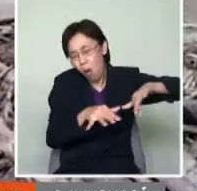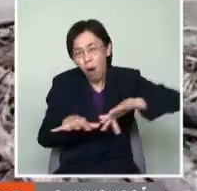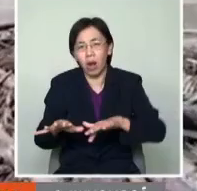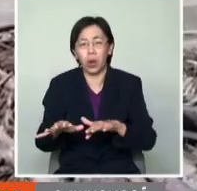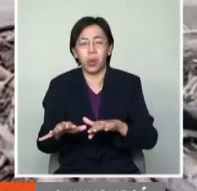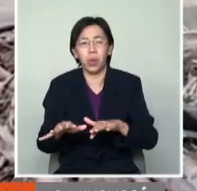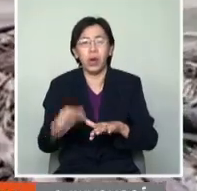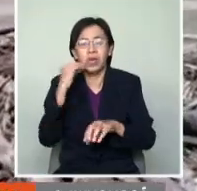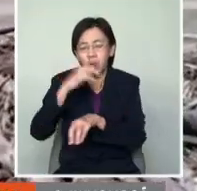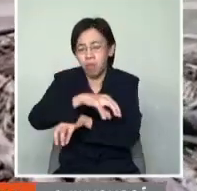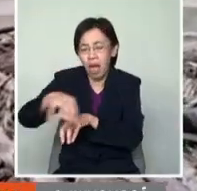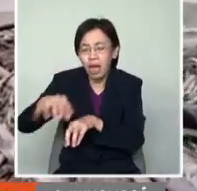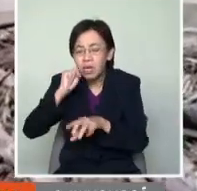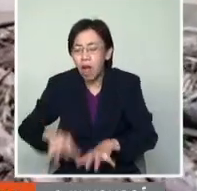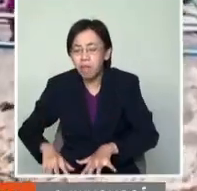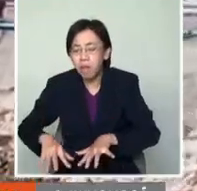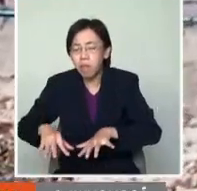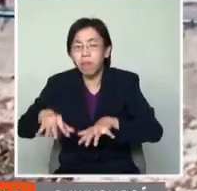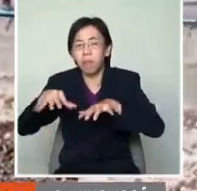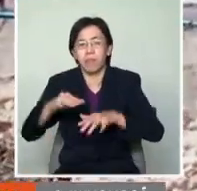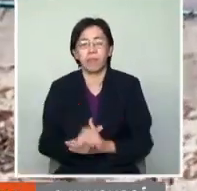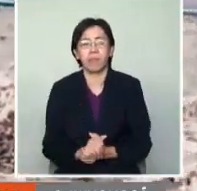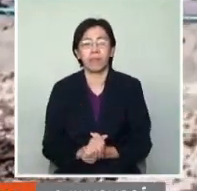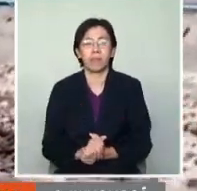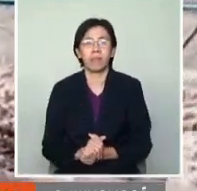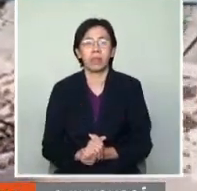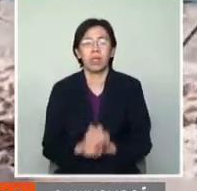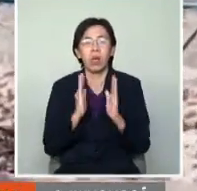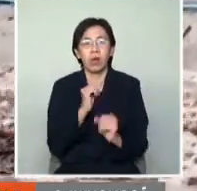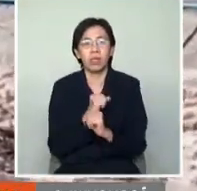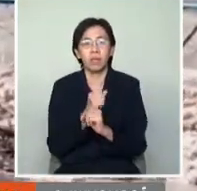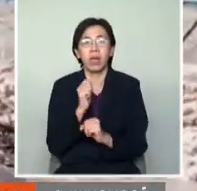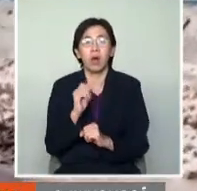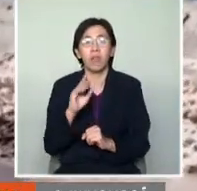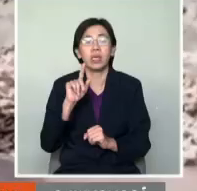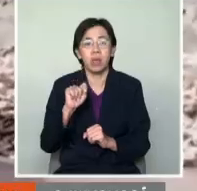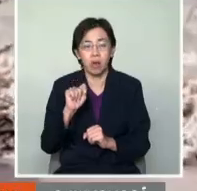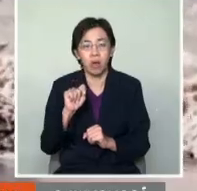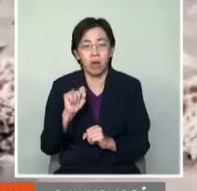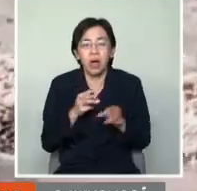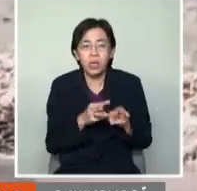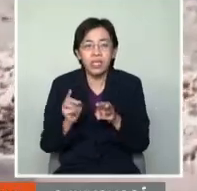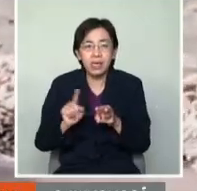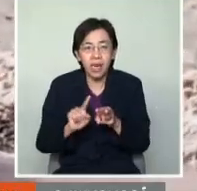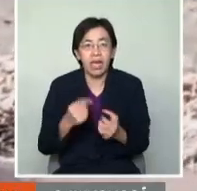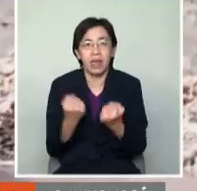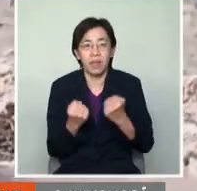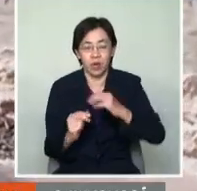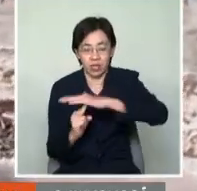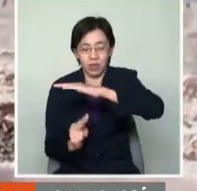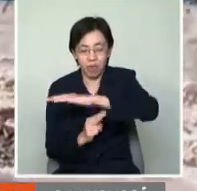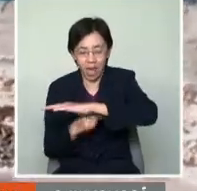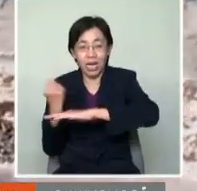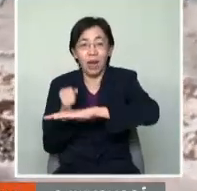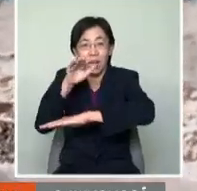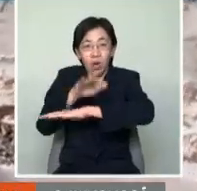ทำให้เกิดการท่วมขังอีกครั้งหนึ่งนะคะเจ้าหน้าที่องค์การบริหารส่วนตำบลน้ำชุนก็เลยใช้วิธีการนำเอารถแบ็คโฮ